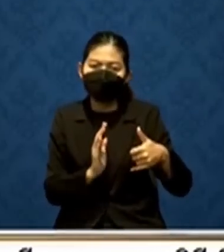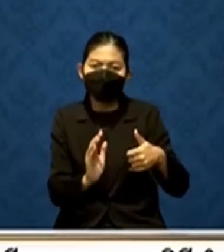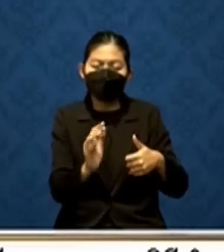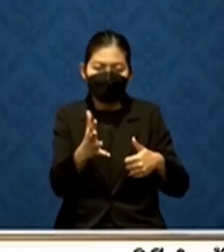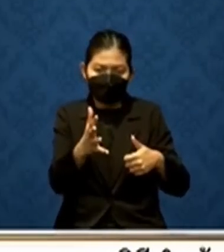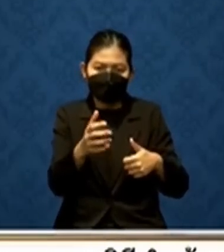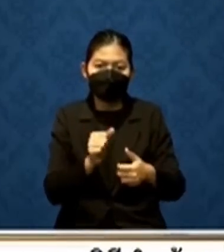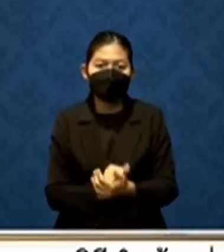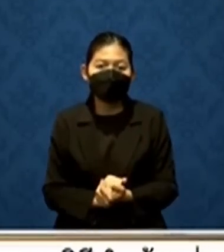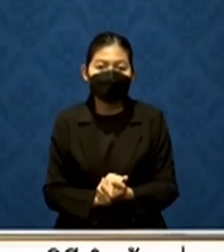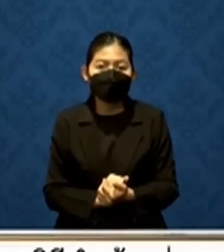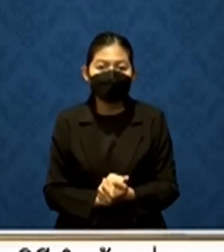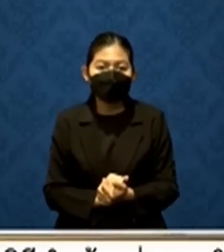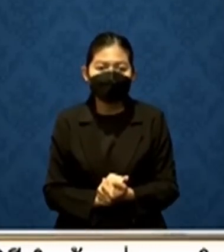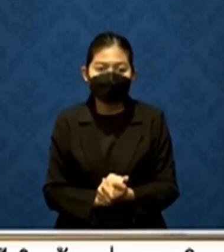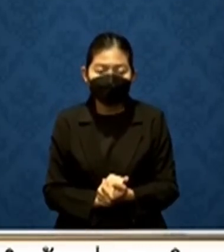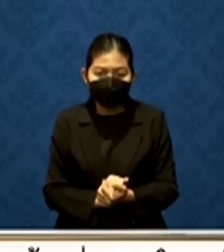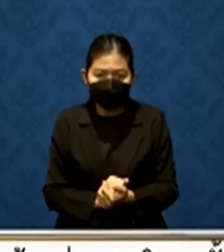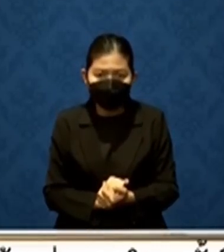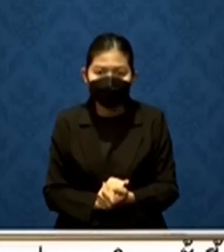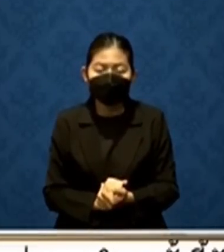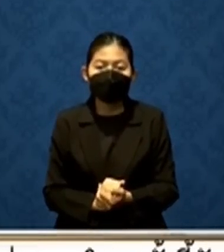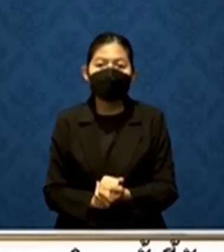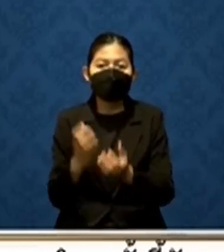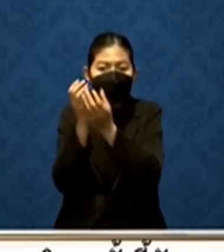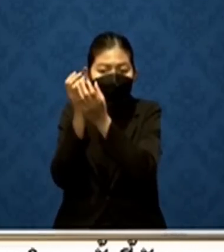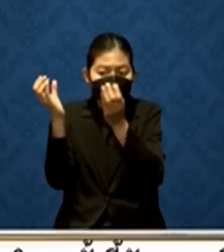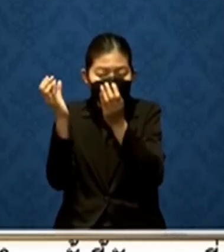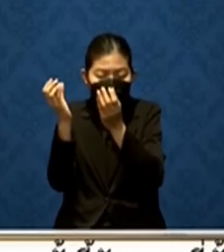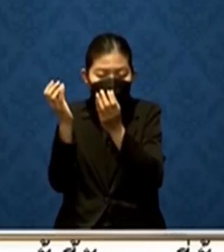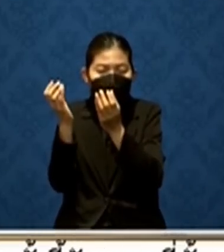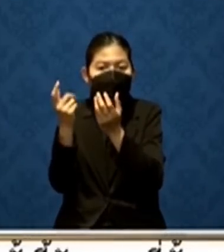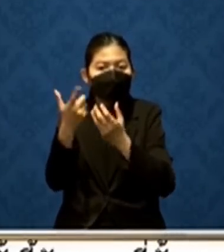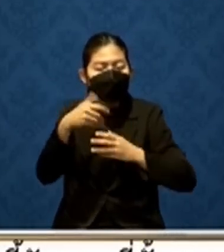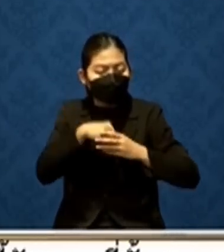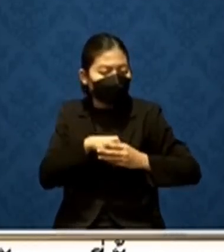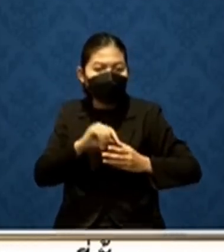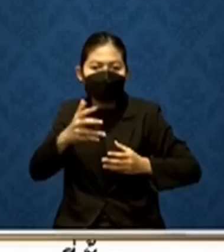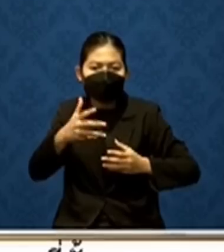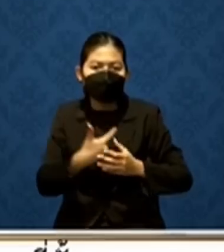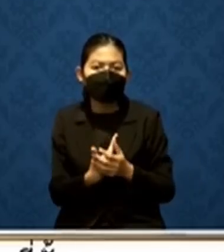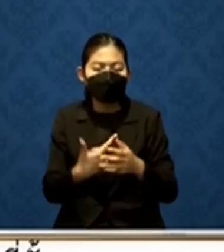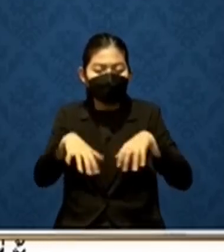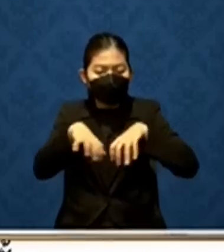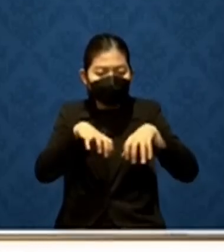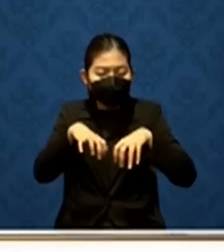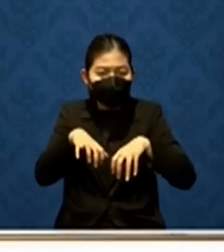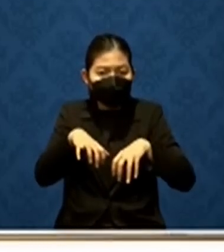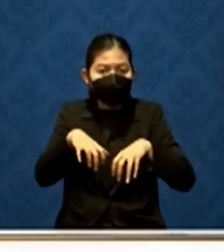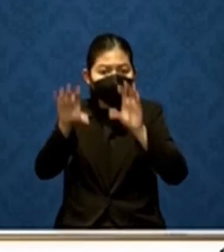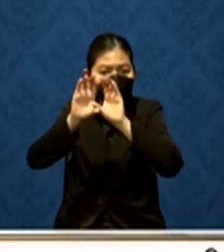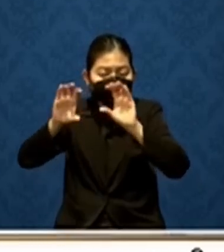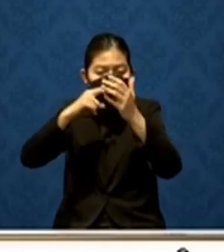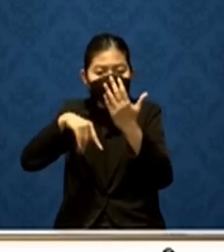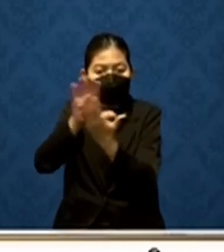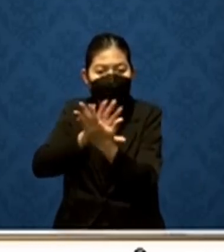ประจักษ์ขาดซึ่งธรรมาภิบาลในการบริหารราชการแผ่นดินบริหารราชการแผ่นดินผิดพลาดบกพร่อง